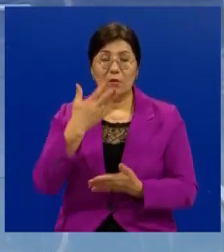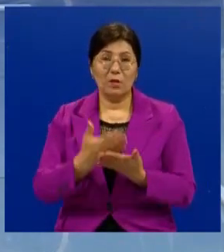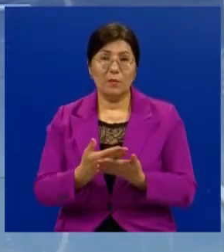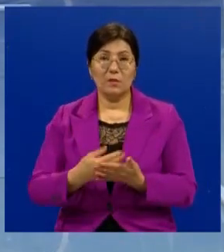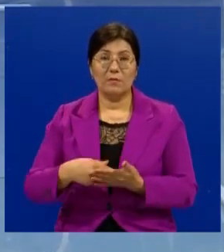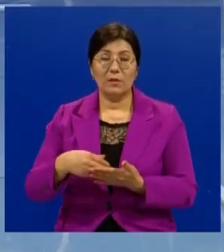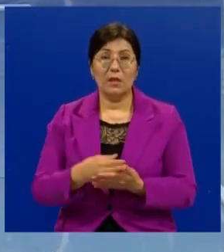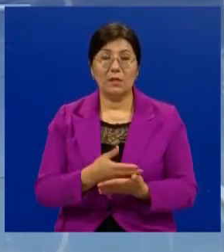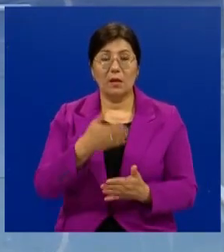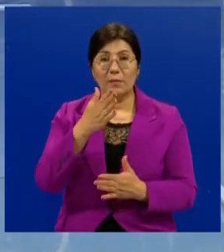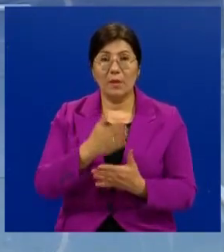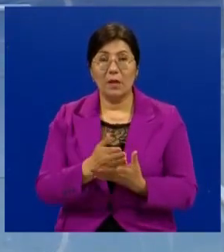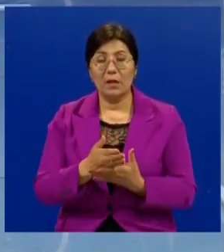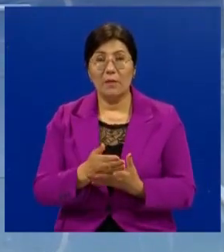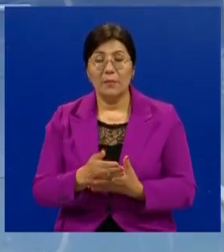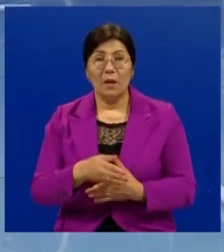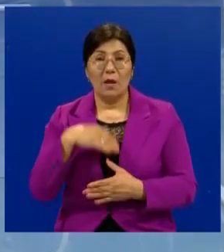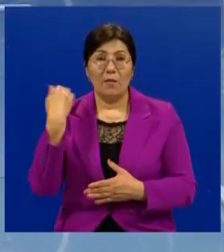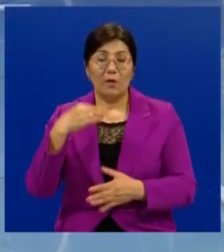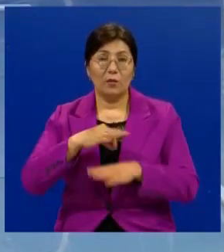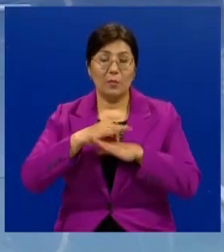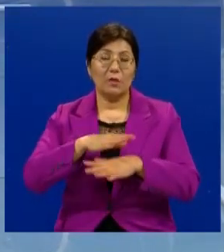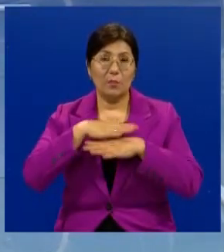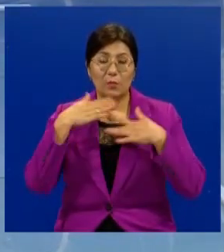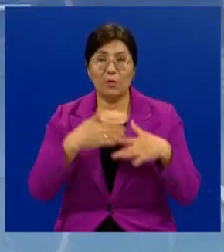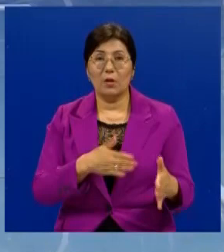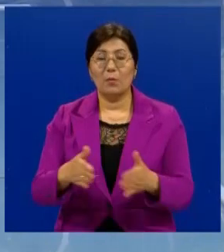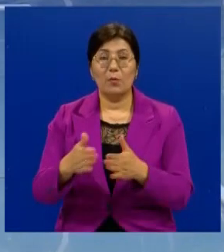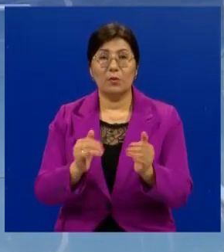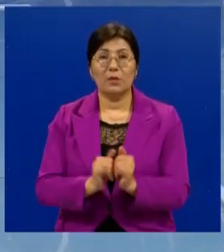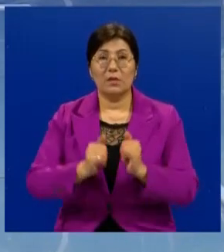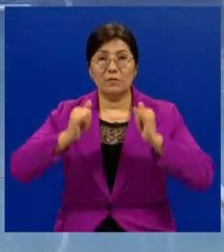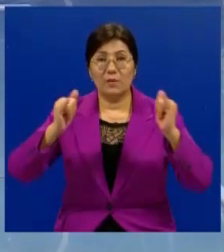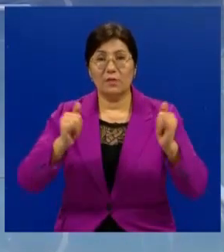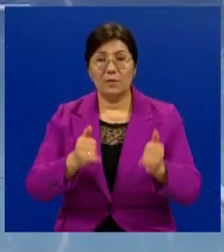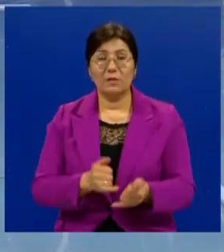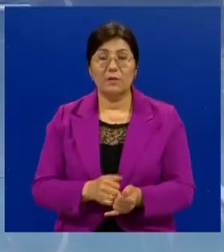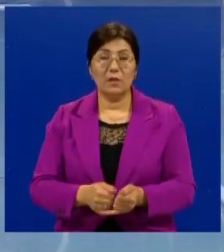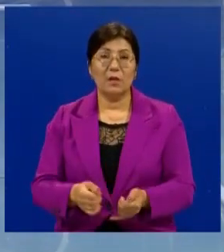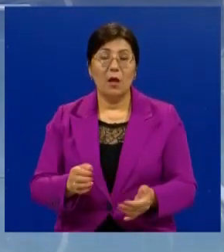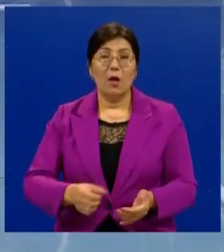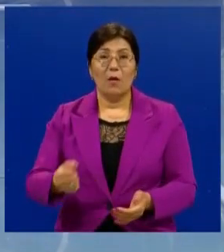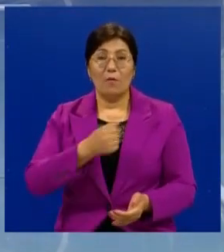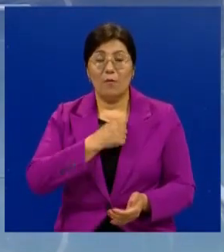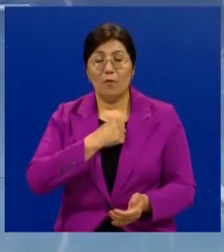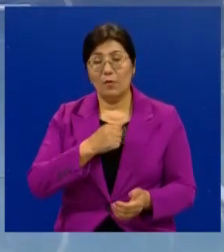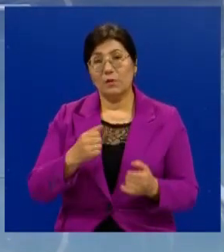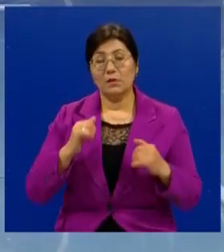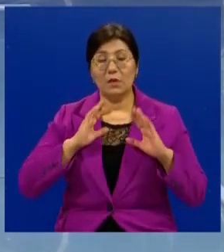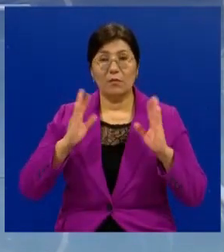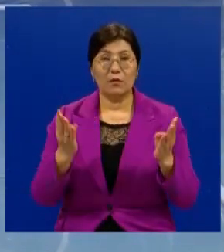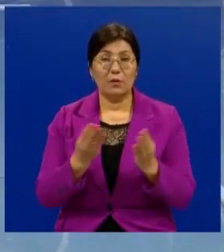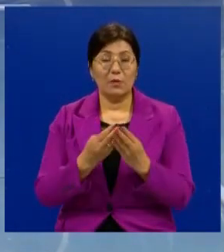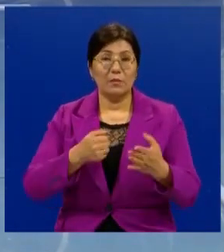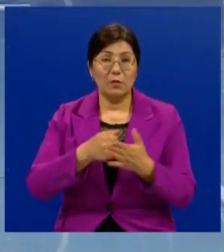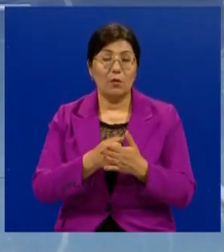чем полувековую историю Актобе прошел немалый путь развития. От мелкого воинского укрепления до одного из крупнейших и